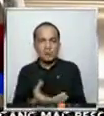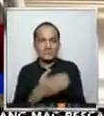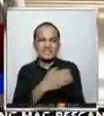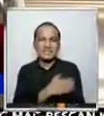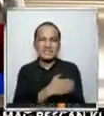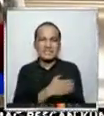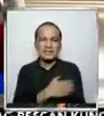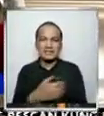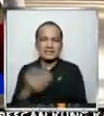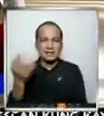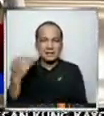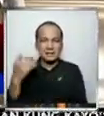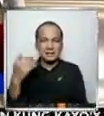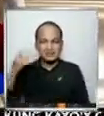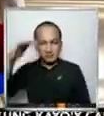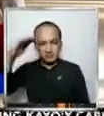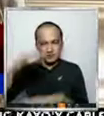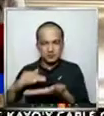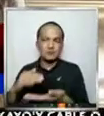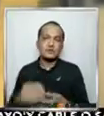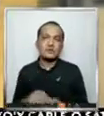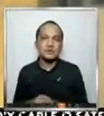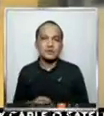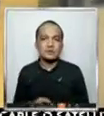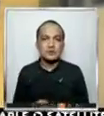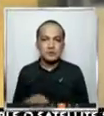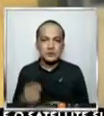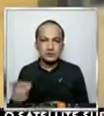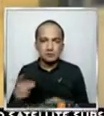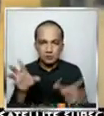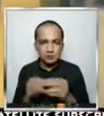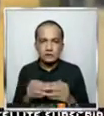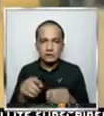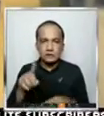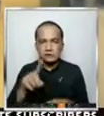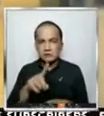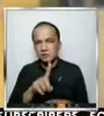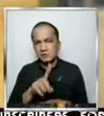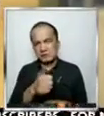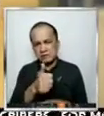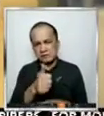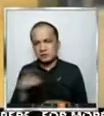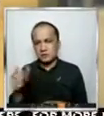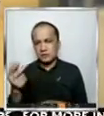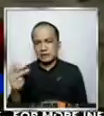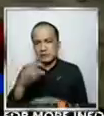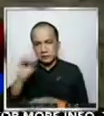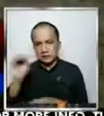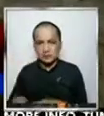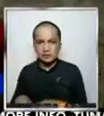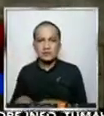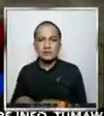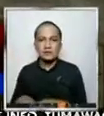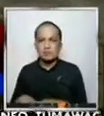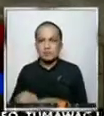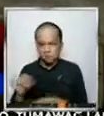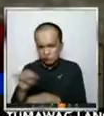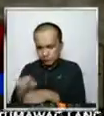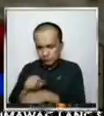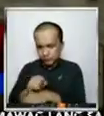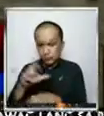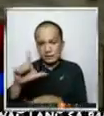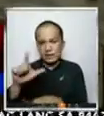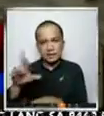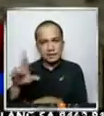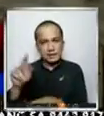around 10-13% of the total load. Puspusan na rin ang ginagawang paghahanda ng LRT. Naghahanda na kami